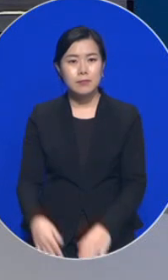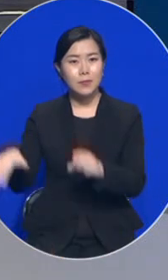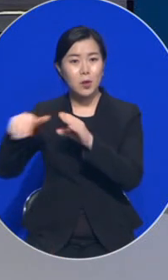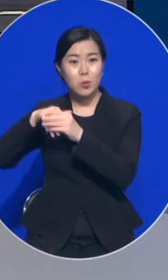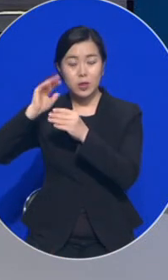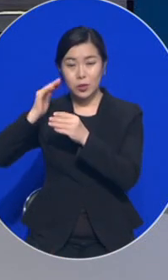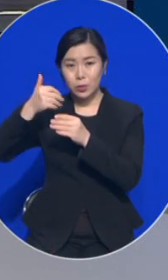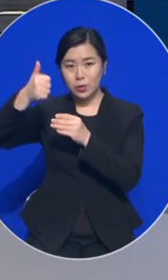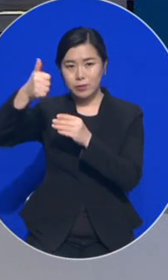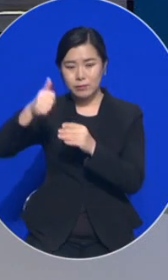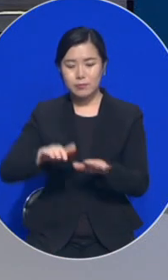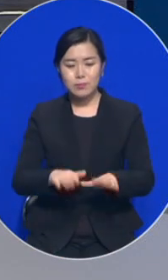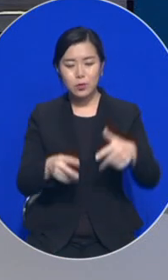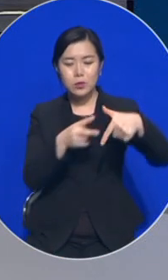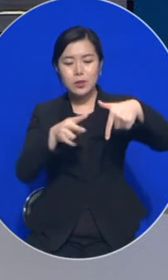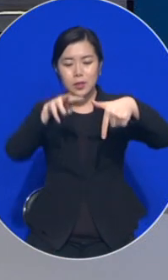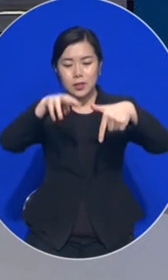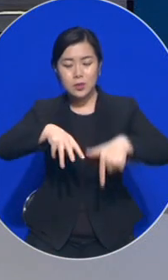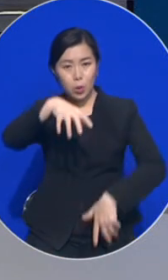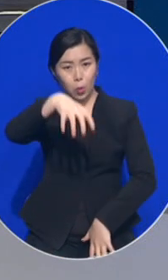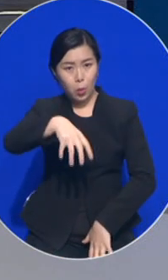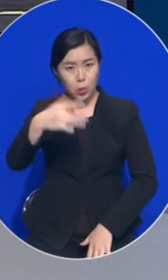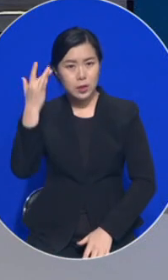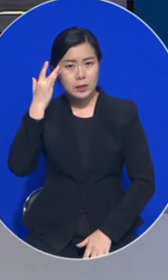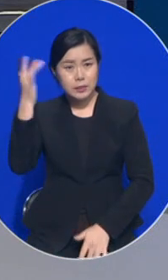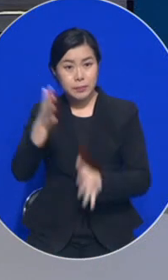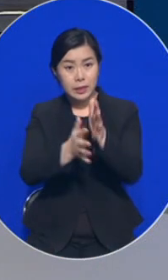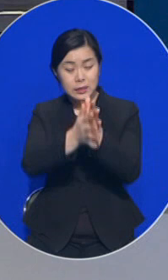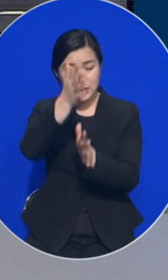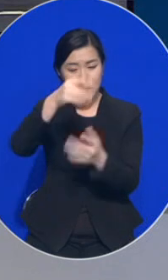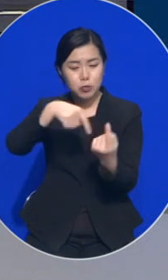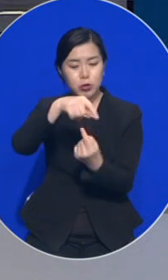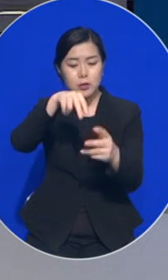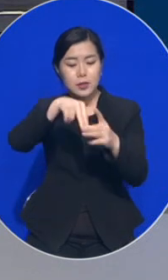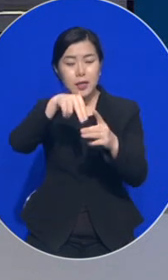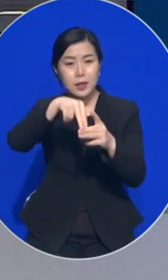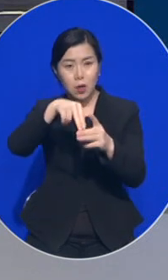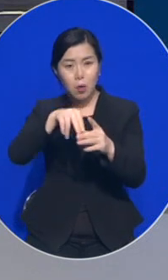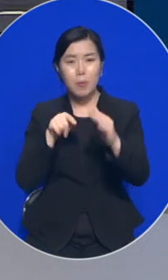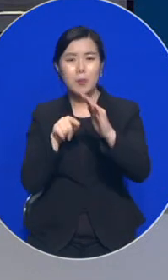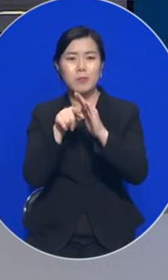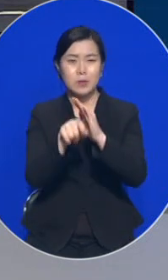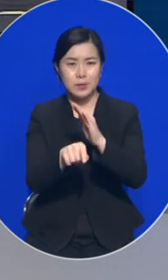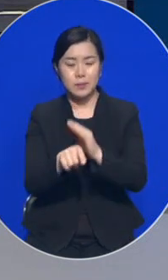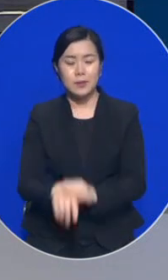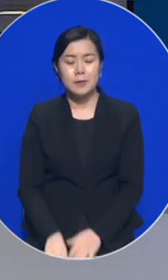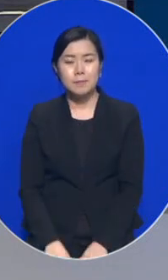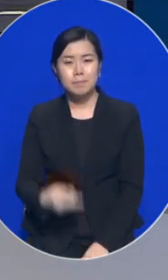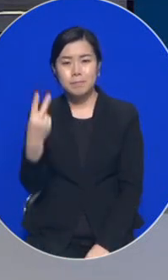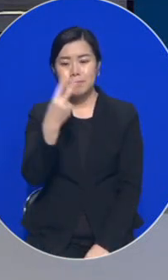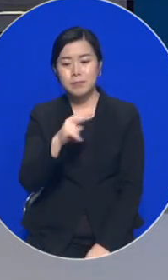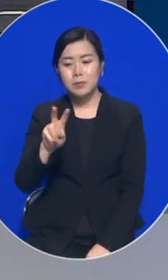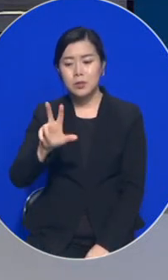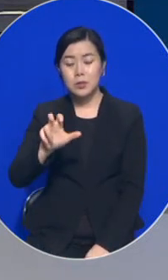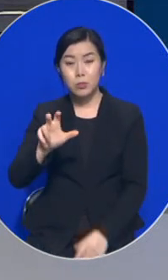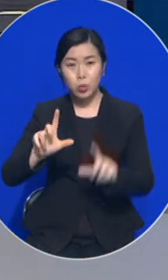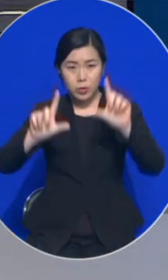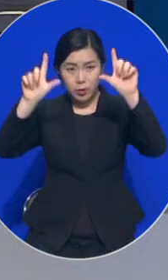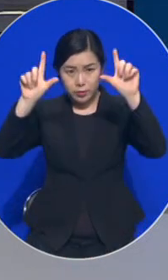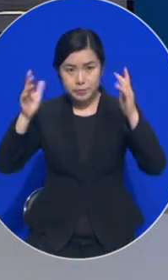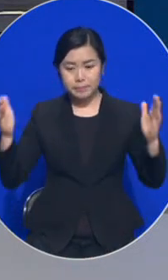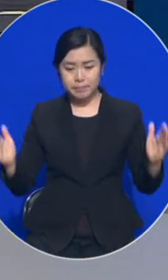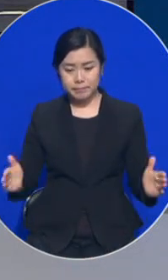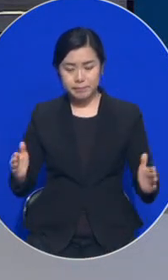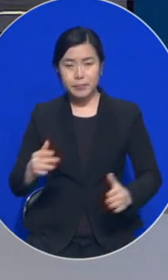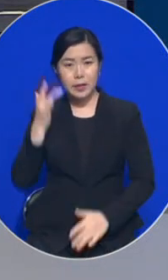문재인 대통령이 오늘 인천 송도 스마트시티 운영센터를 방문했습니다. 문 대통령은 2025년까지